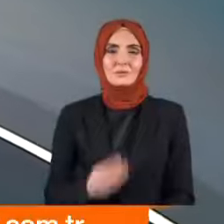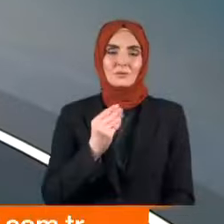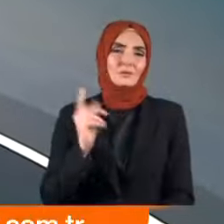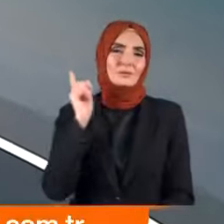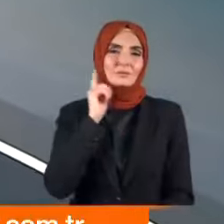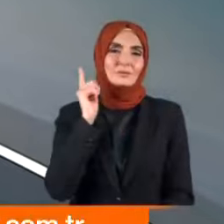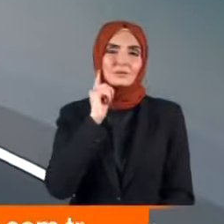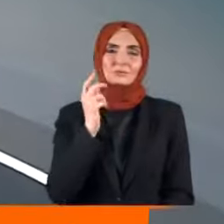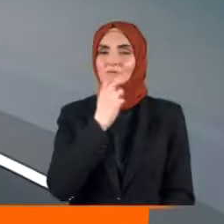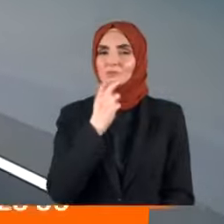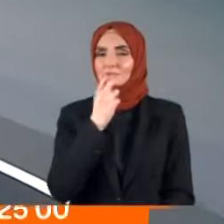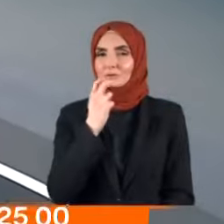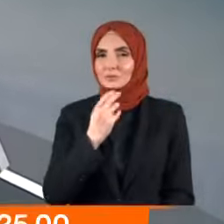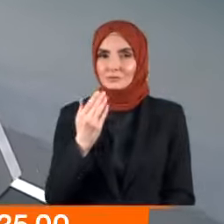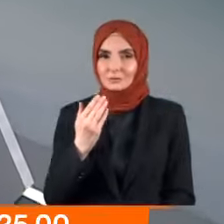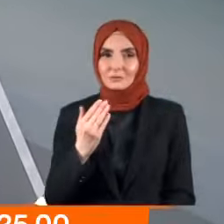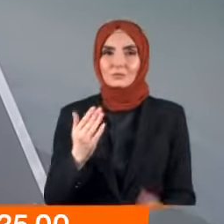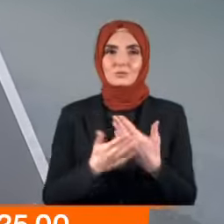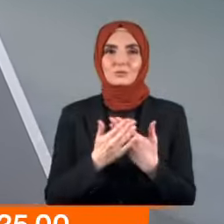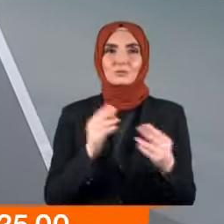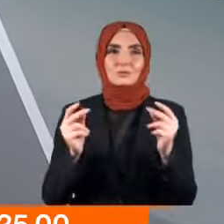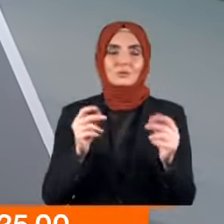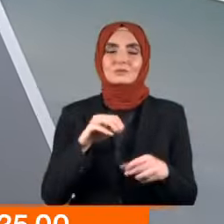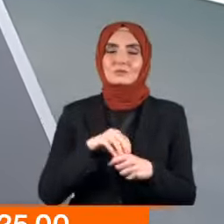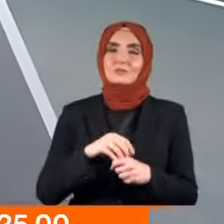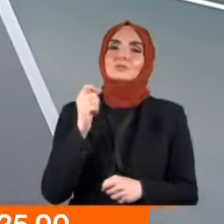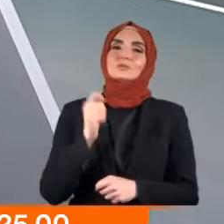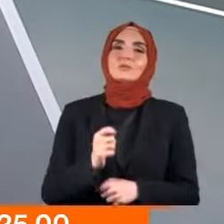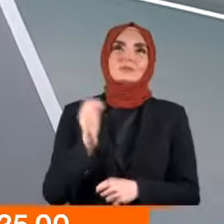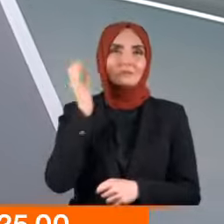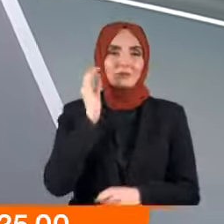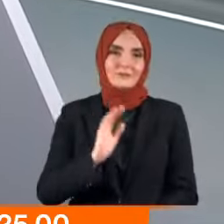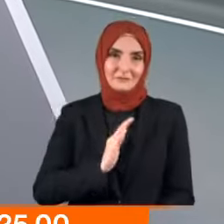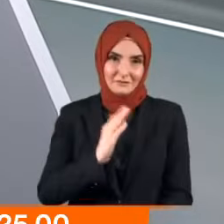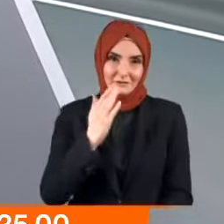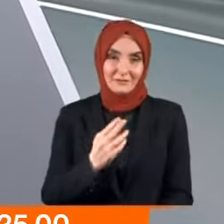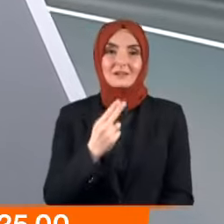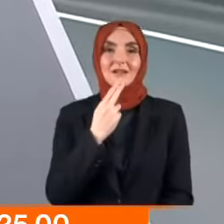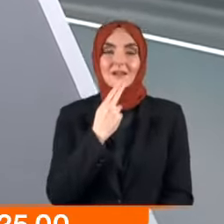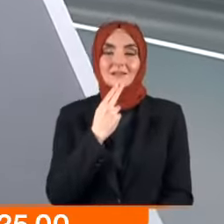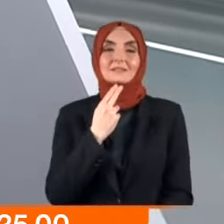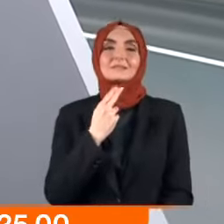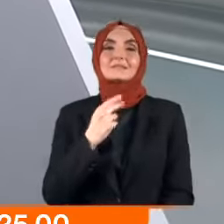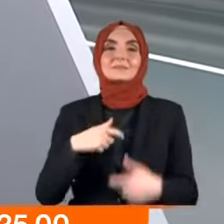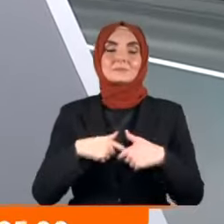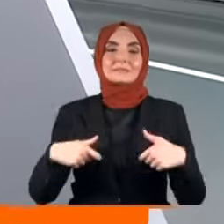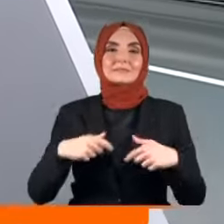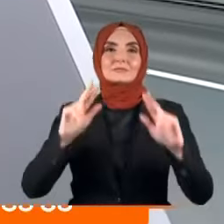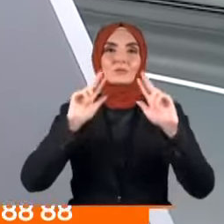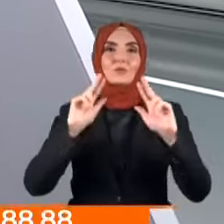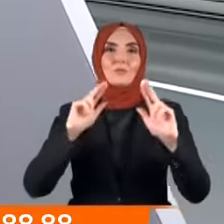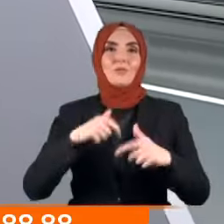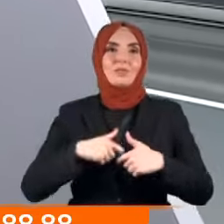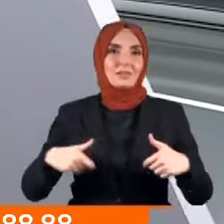Dillere pelesenk bir türkü, düğünlerin vazgeçilmezi, hatta kadın milli voleybol takımımızın da ünü sınırları aşmış